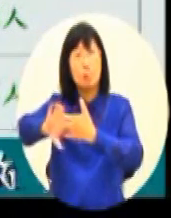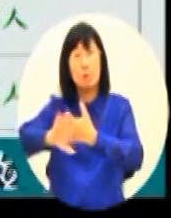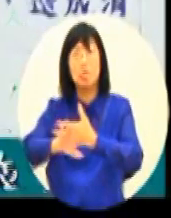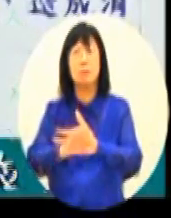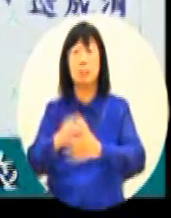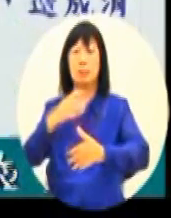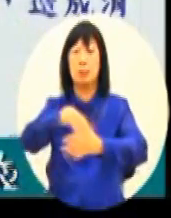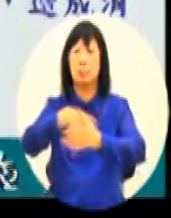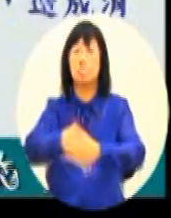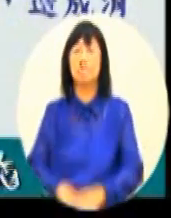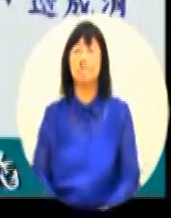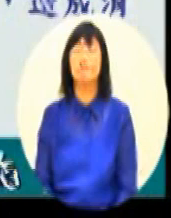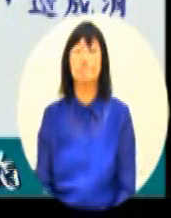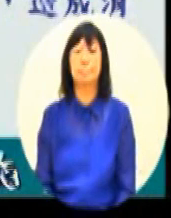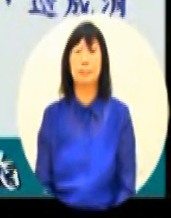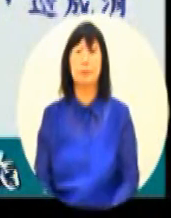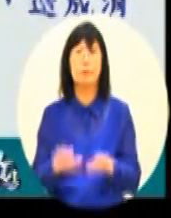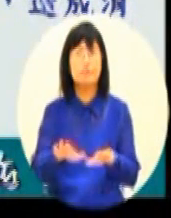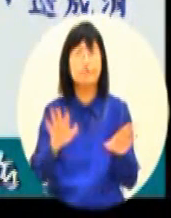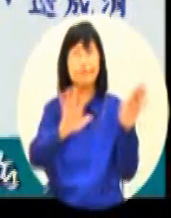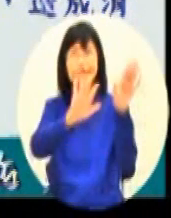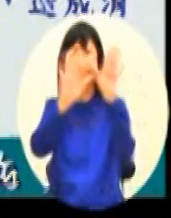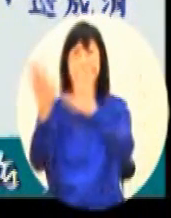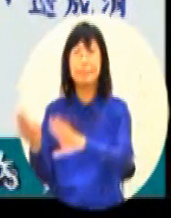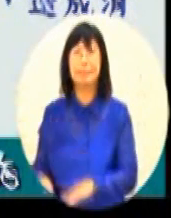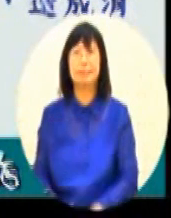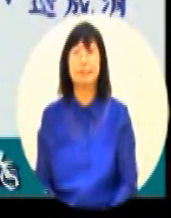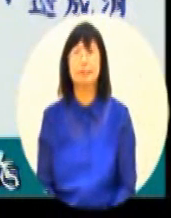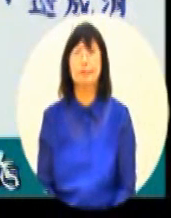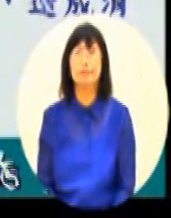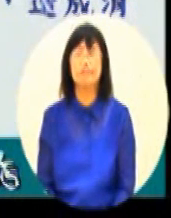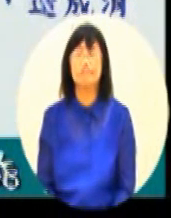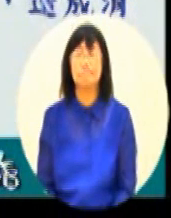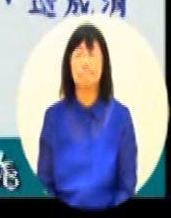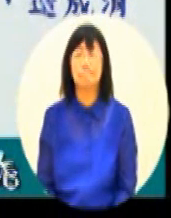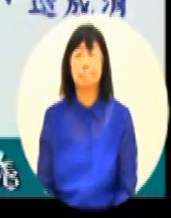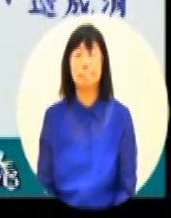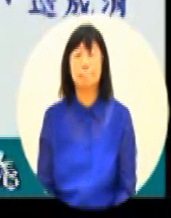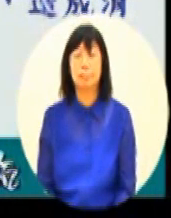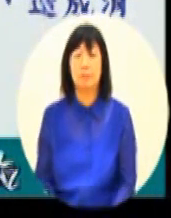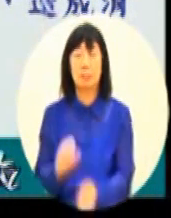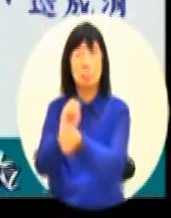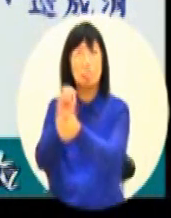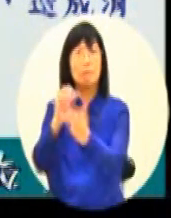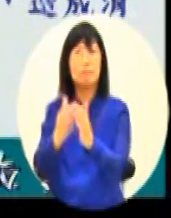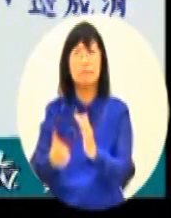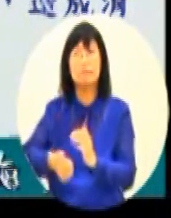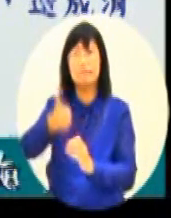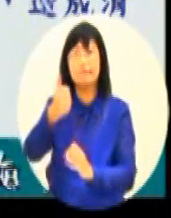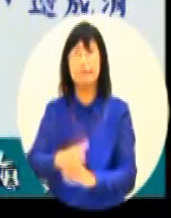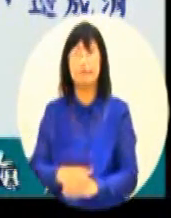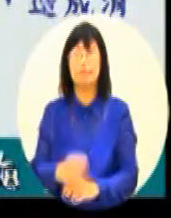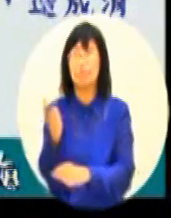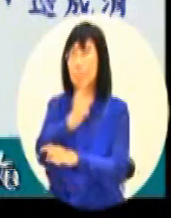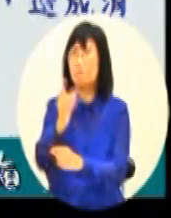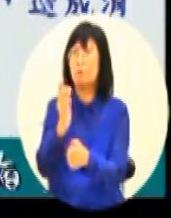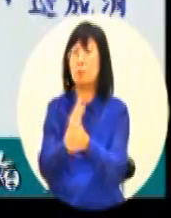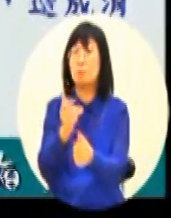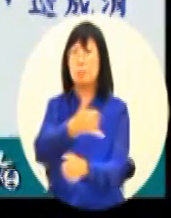去内勤。好，来我看一下。所以啊，我报告市长哈、哦，消防队